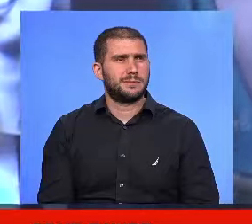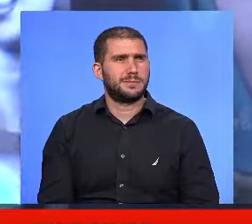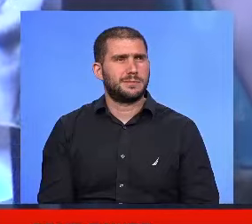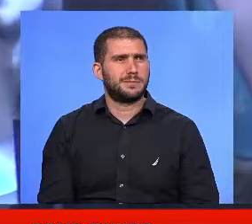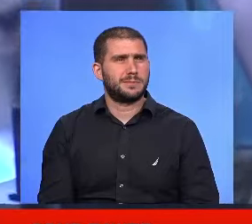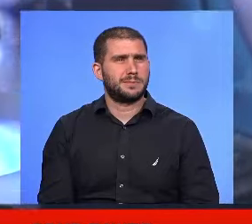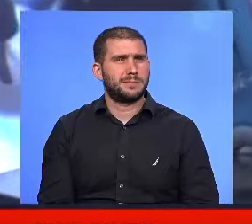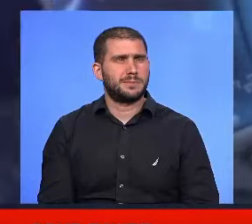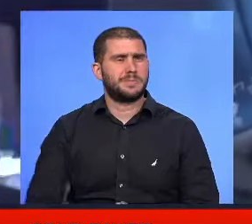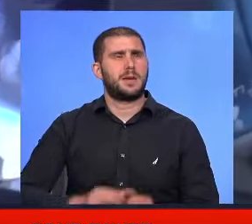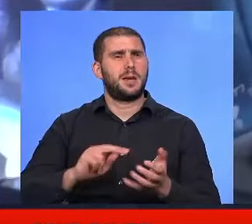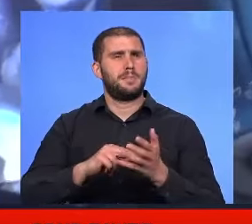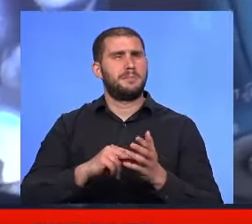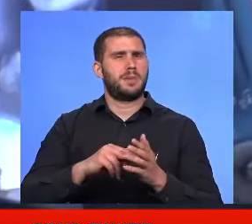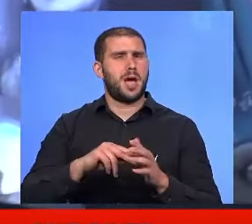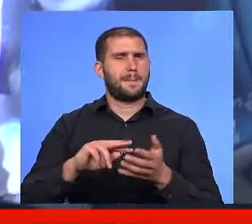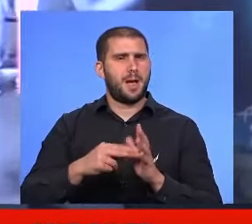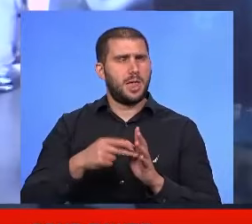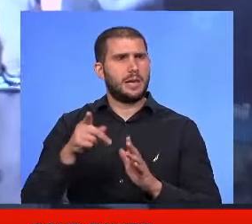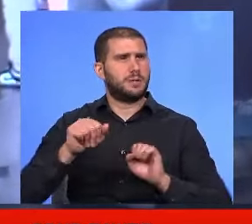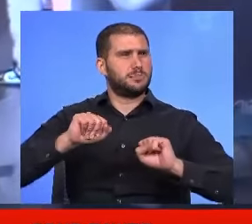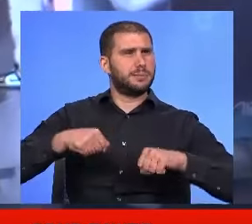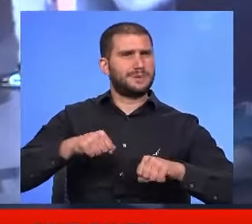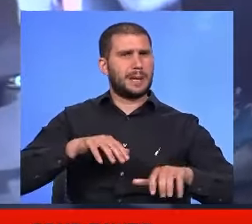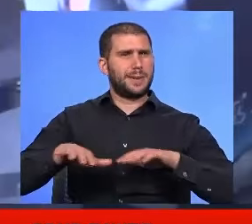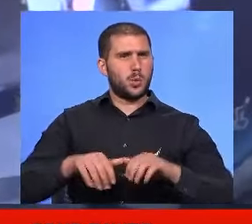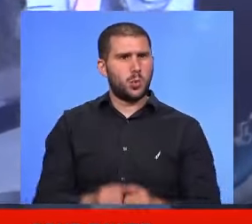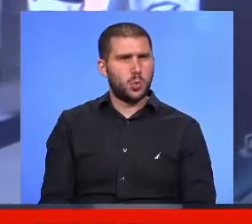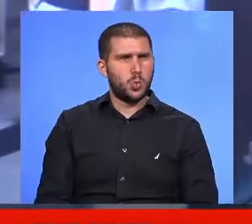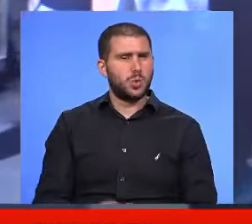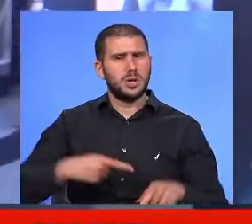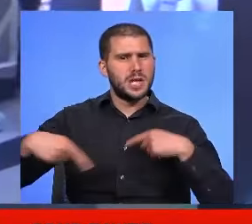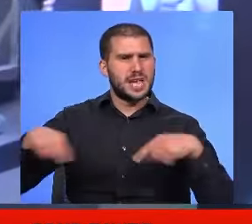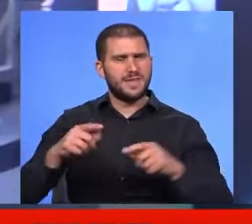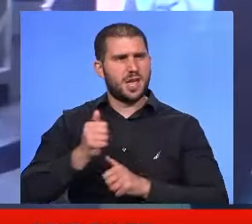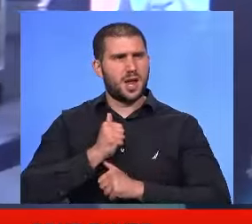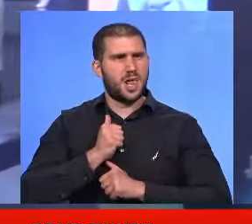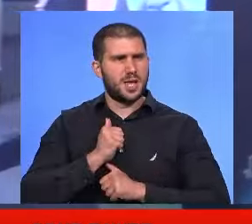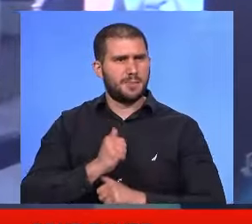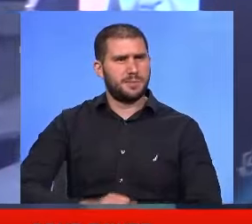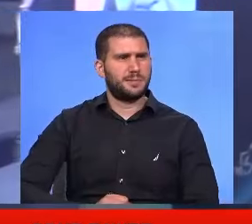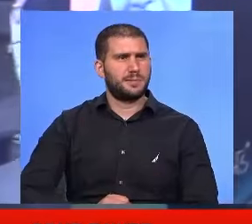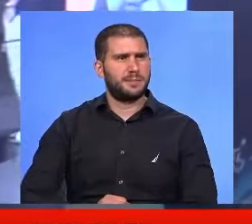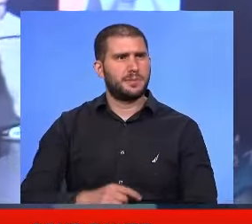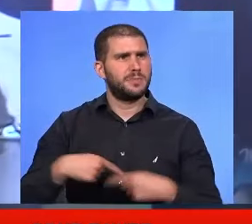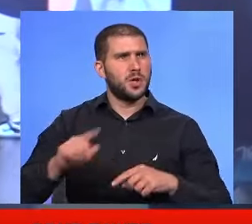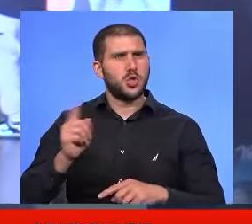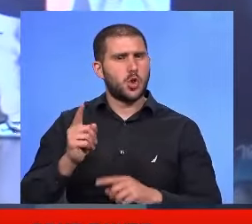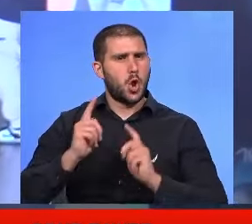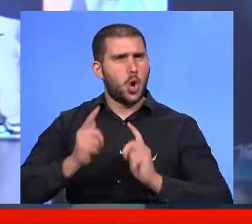חמל, היא תפסה פיקוד, הכווין את החיילים, הכווין את כל